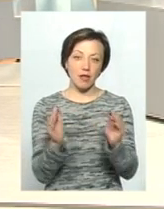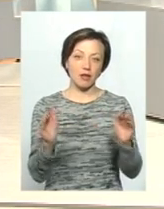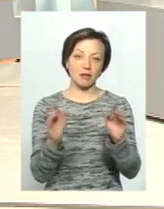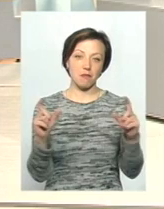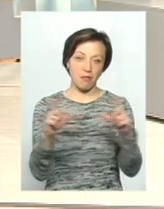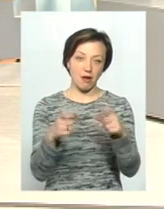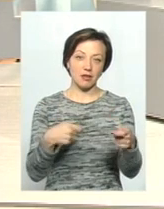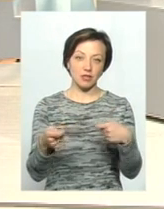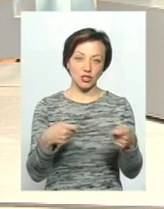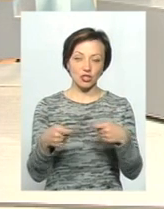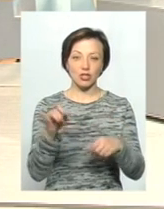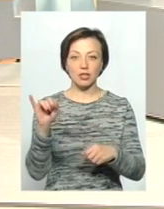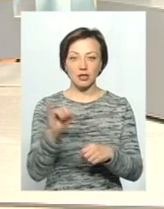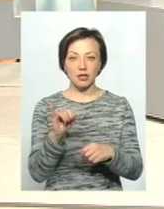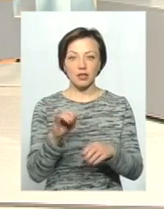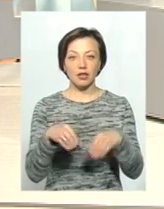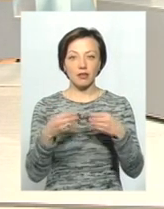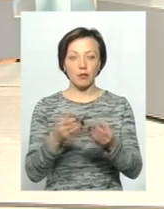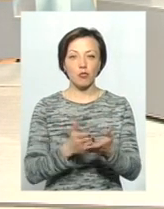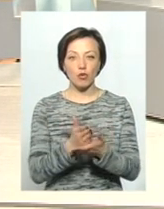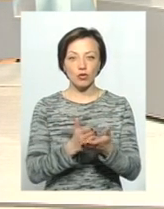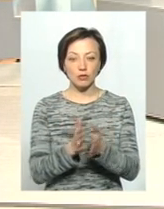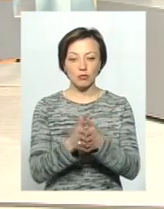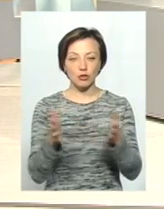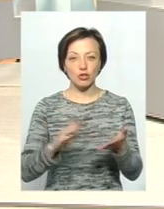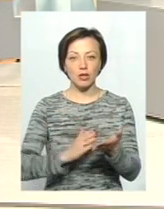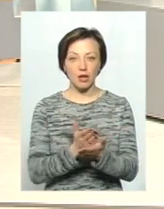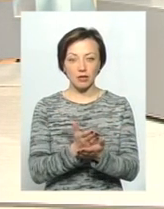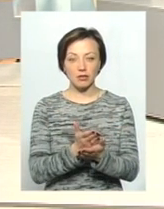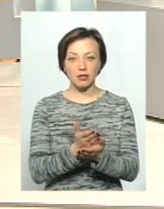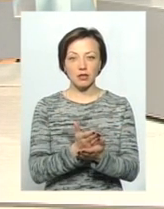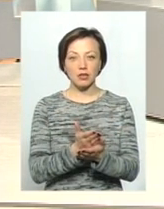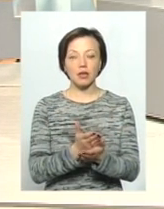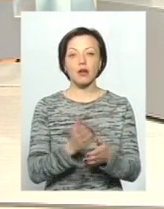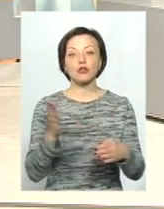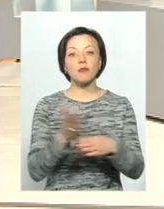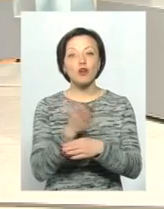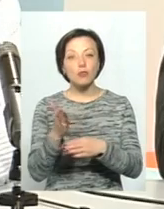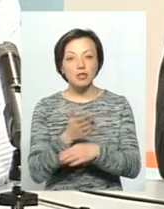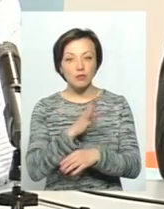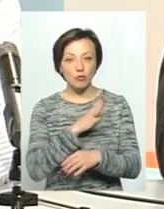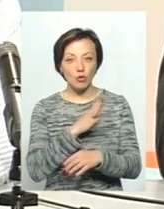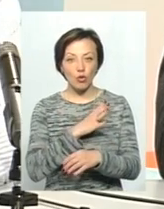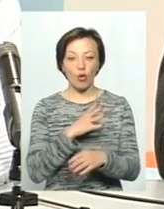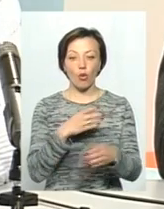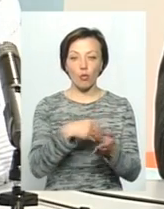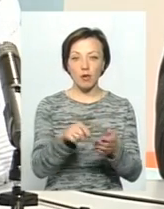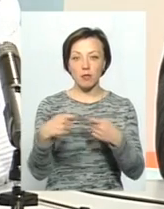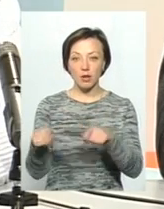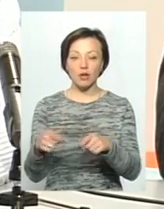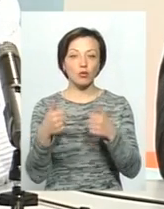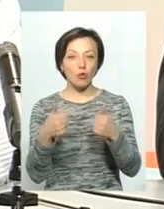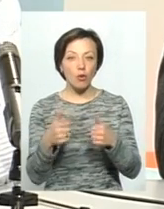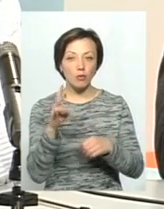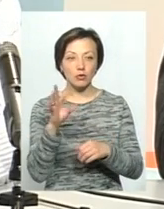магазинчики і надавати послуги більш якісно, правильно? Не тільки, ще производство, щоб було. То, що купив, продається добре, але